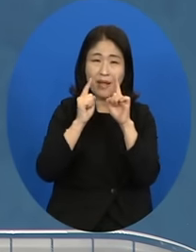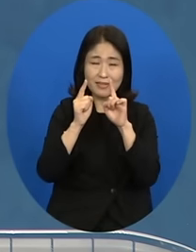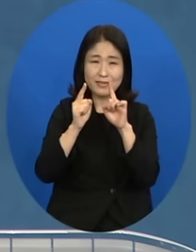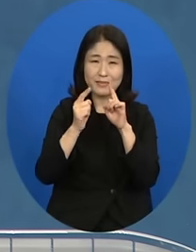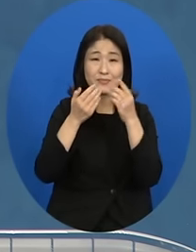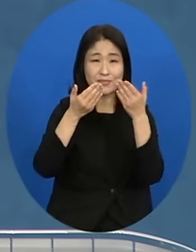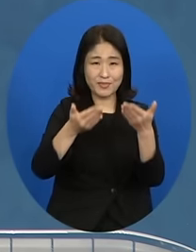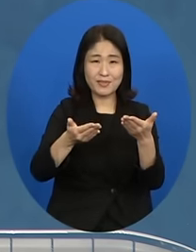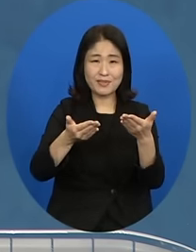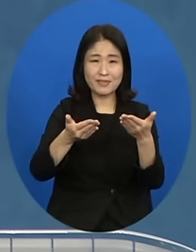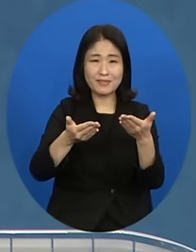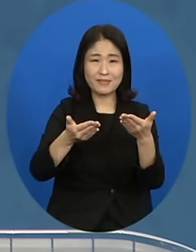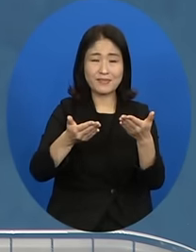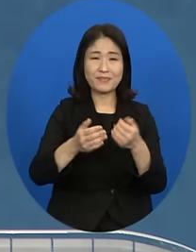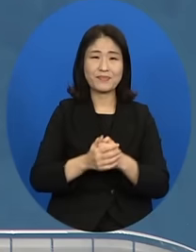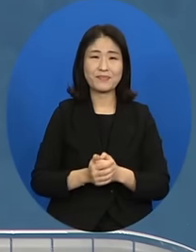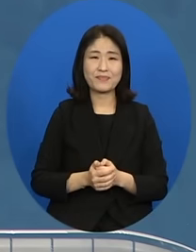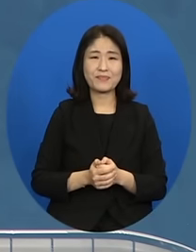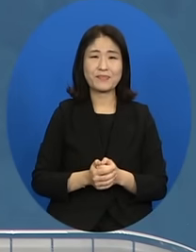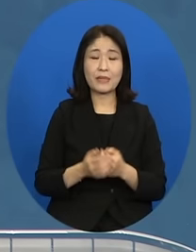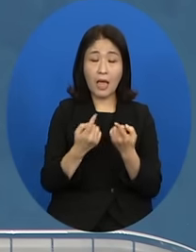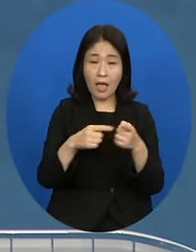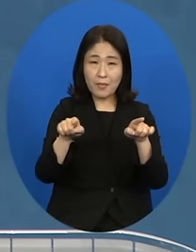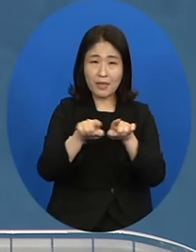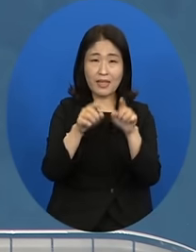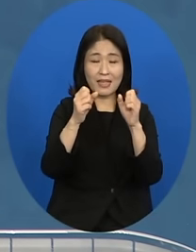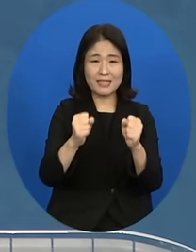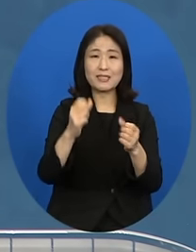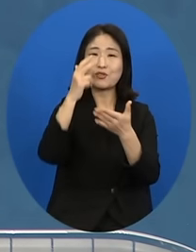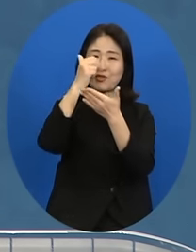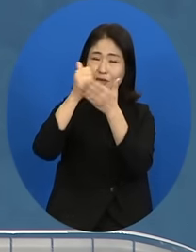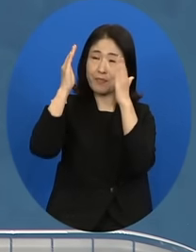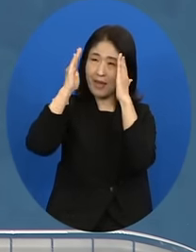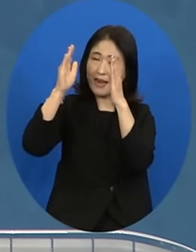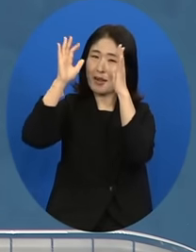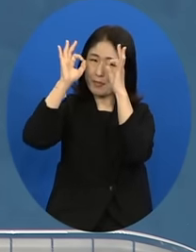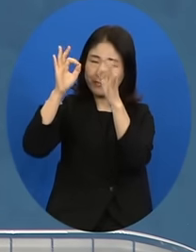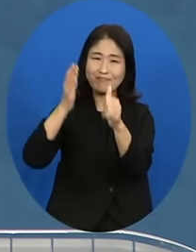싶습니다. 함께 하시는 주님을 바라보세요.